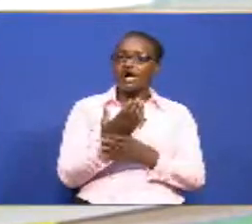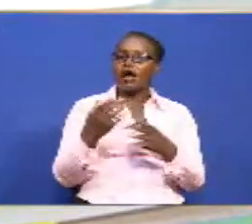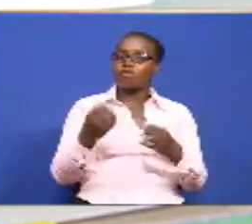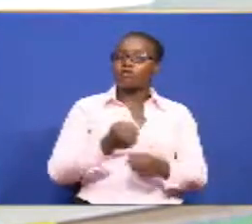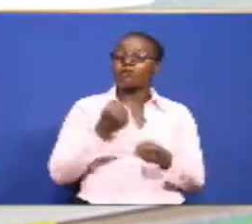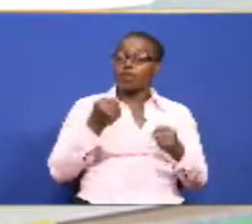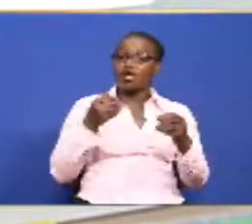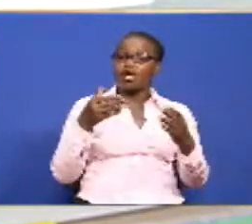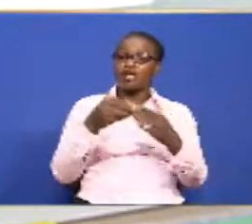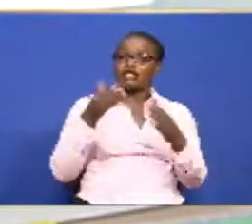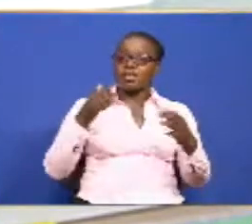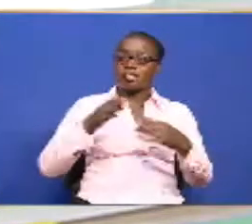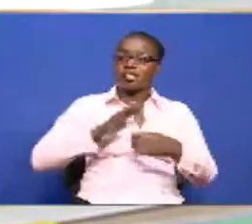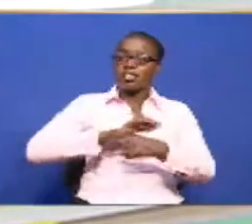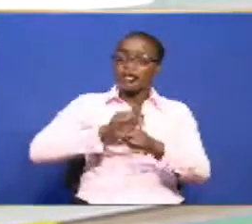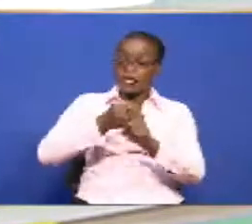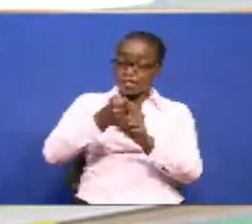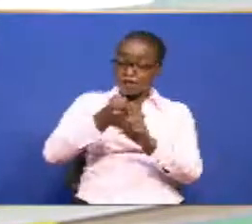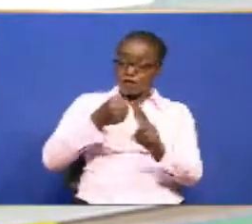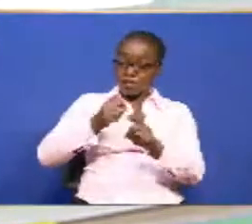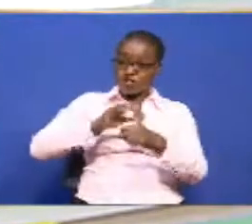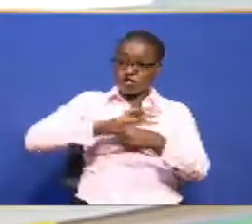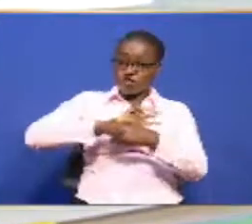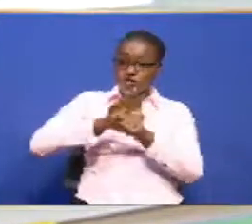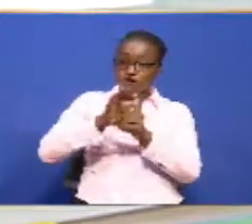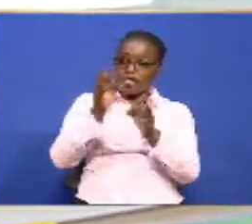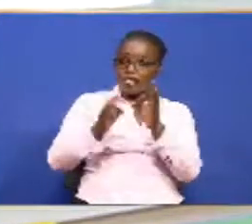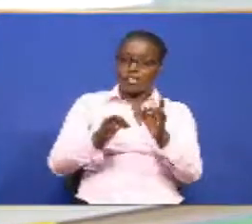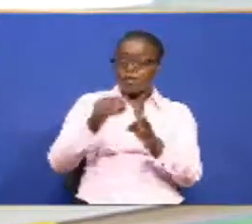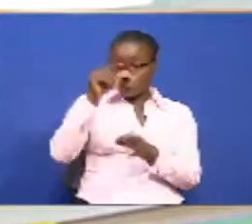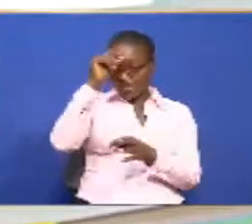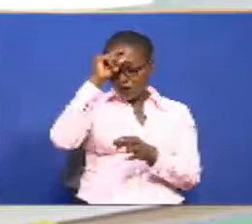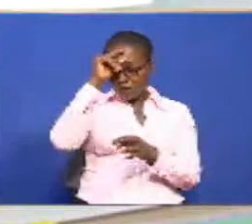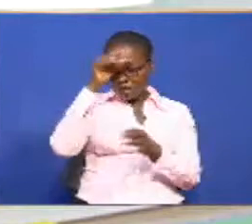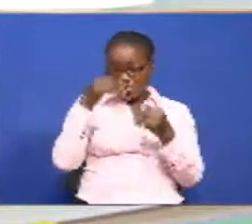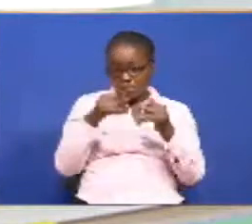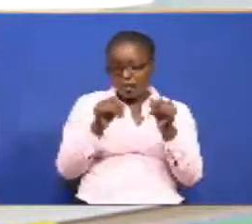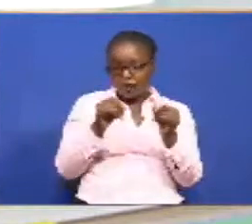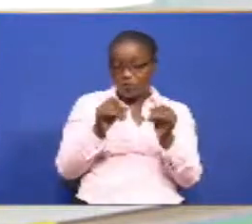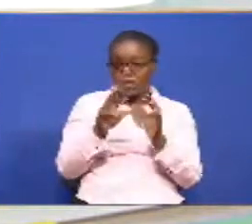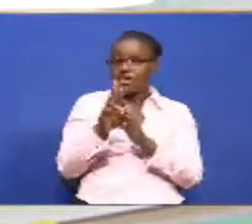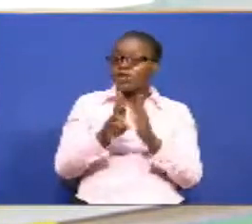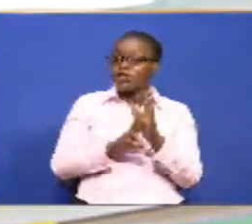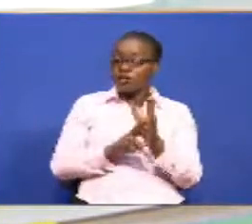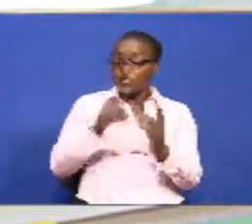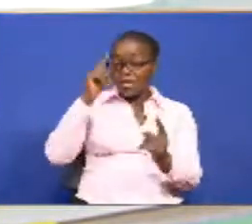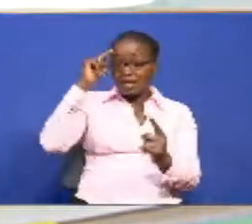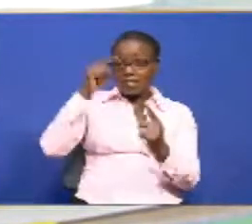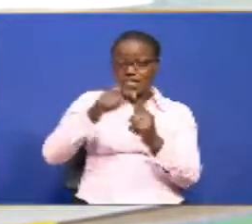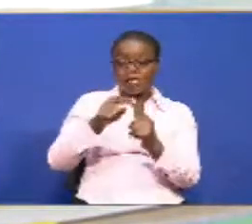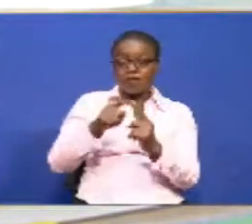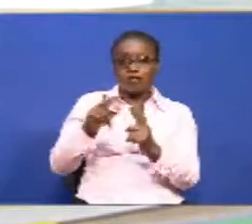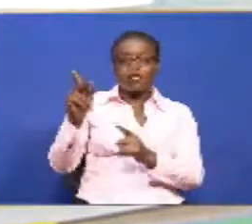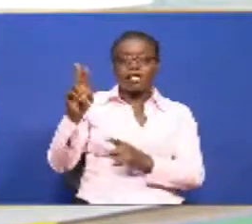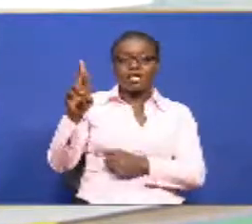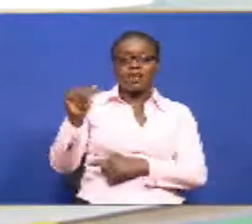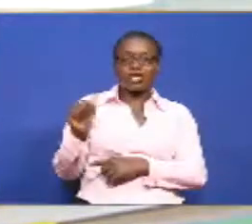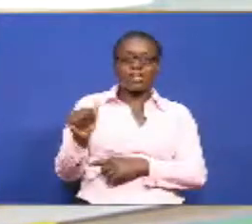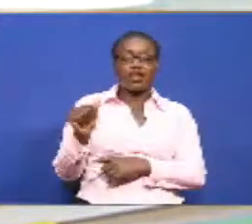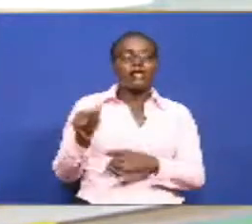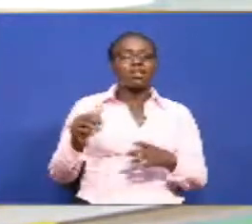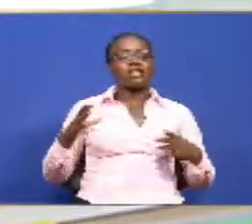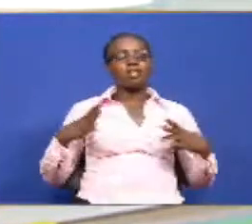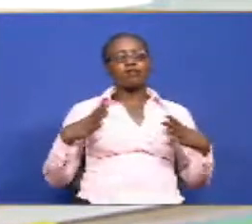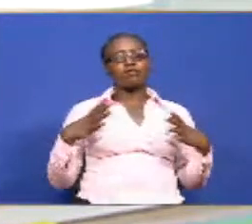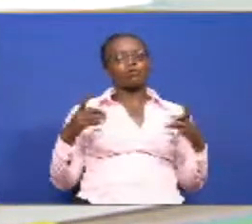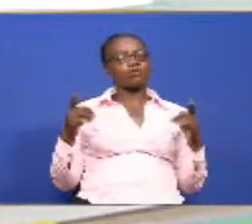la COVID-19 iwapo serikali basi itatimiza malengo yake ya ukusanyaji ushuru. Darubini ya Channel 1 inakwenda kwenye mapumziko